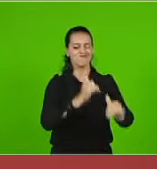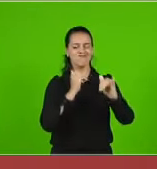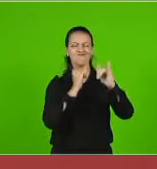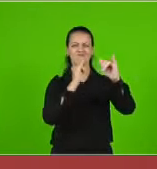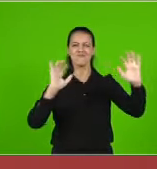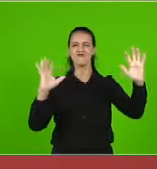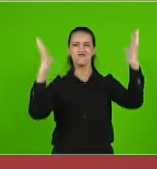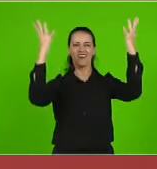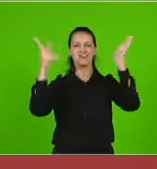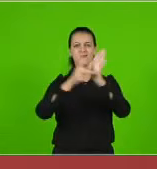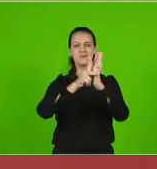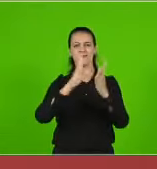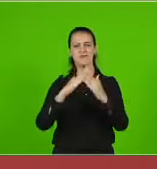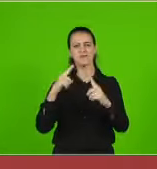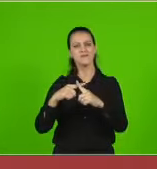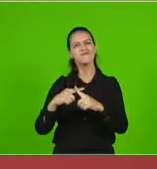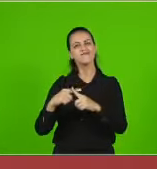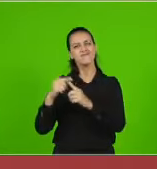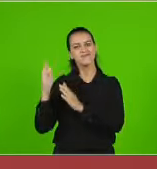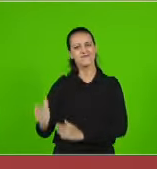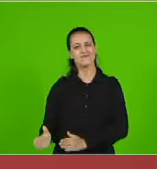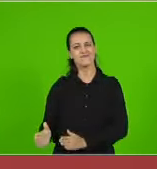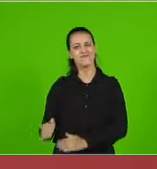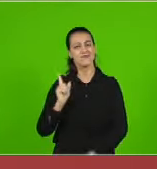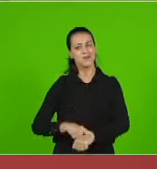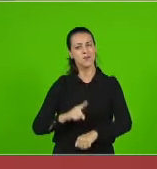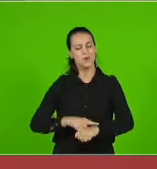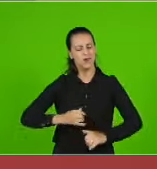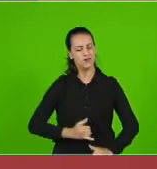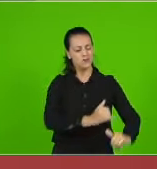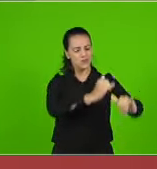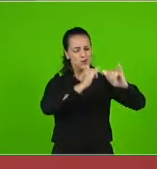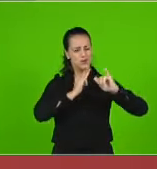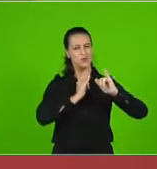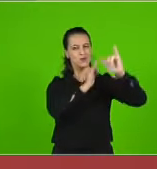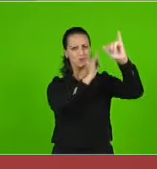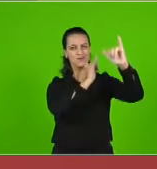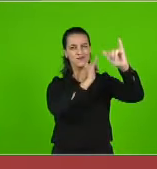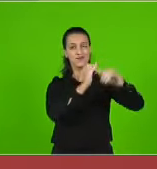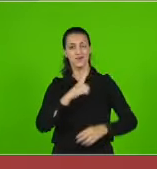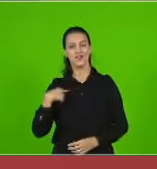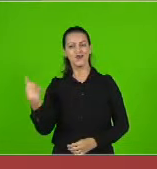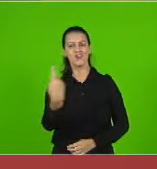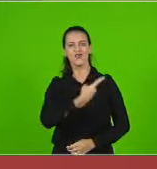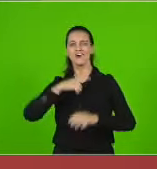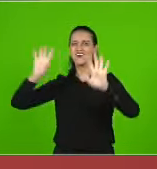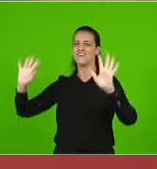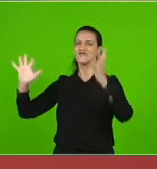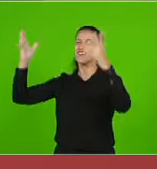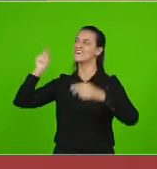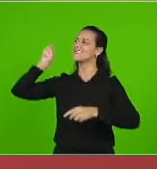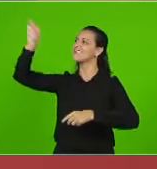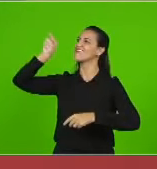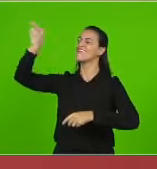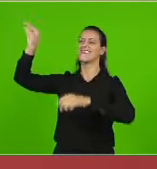самую последнюю славный праздник для церкви. Когда последняя труба прозвучит, мы будем участвовать